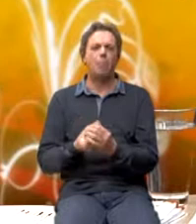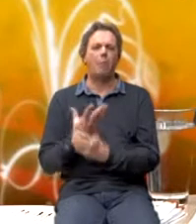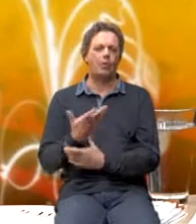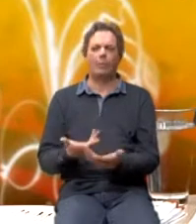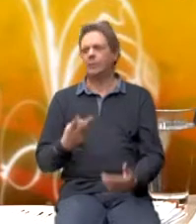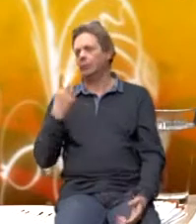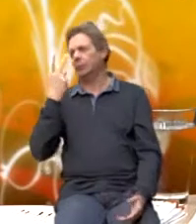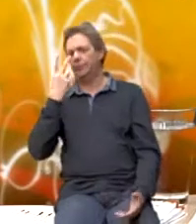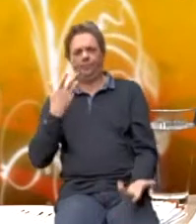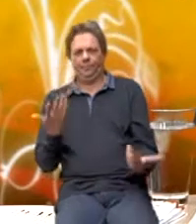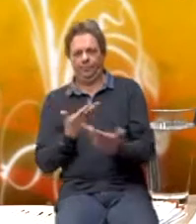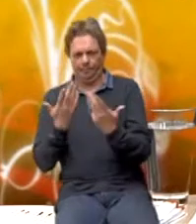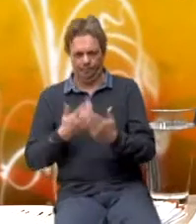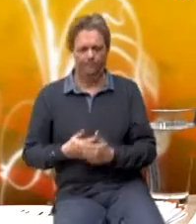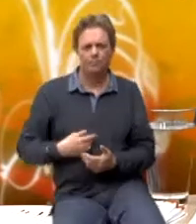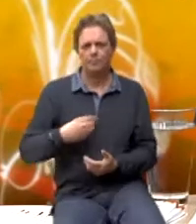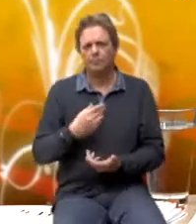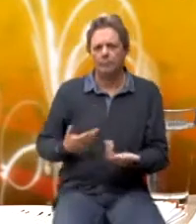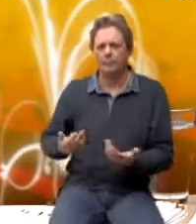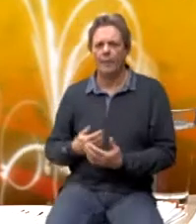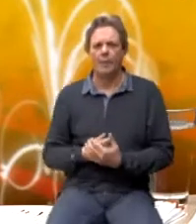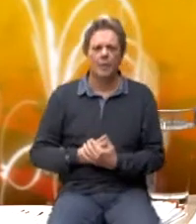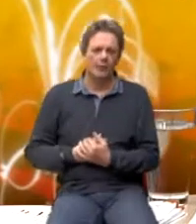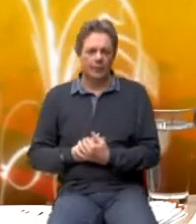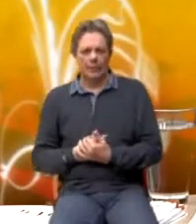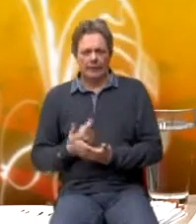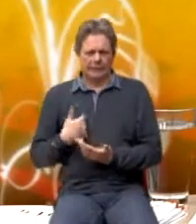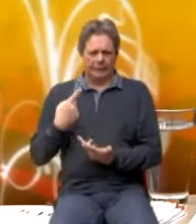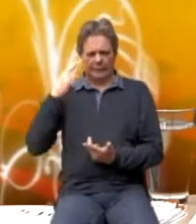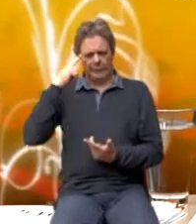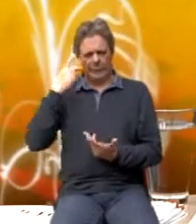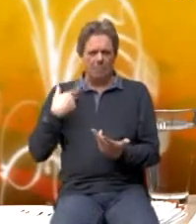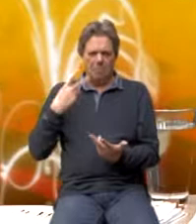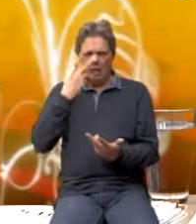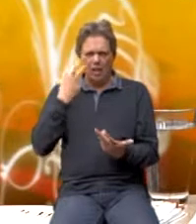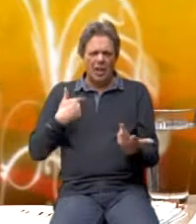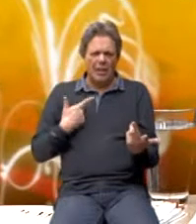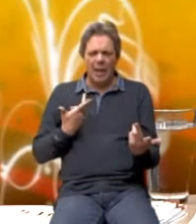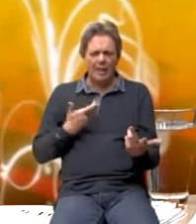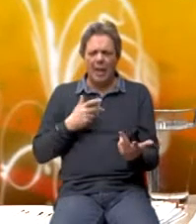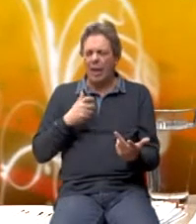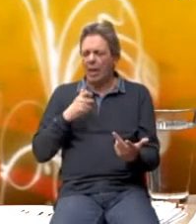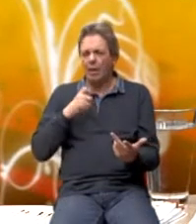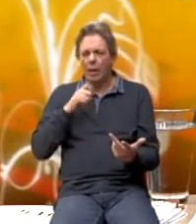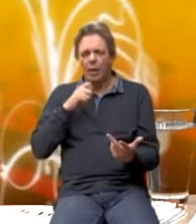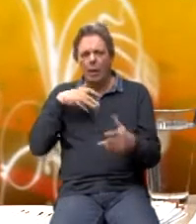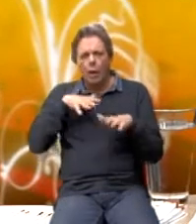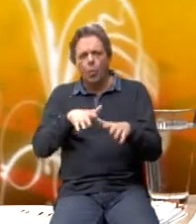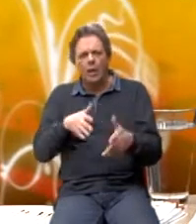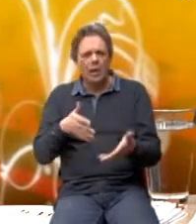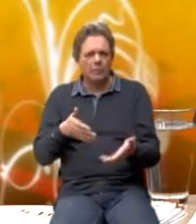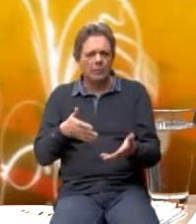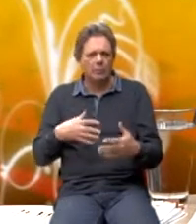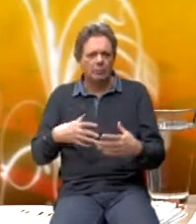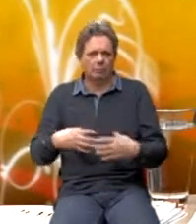deficita prehrane, pa će jesti ovo. Znači, nekako mi se čini da se samo truju ljudi sa nekim strahom. Vi ste kazali,